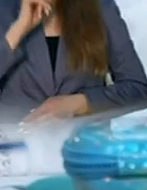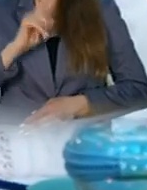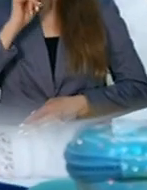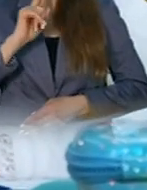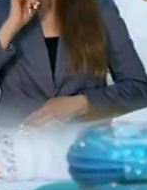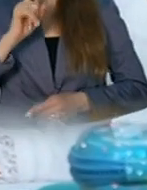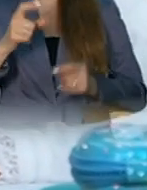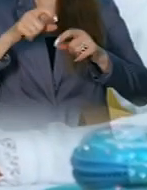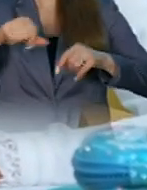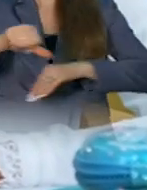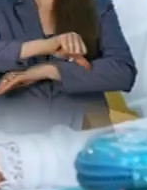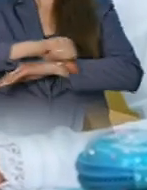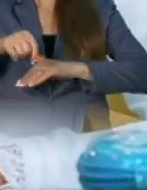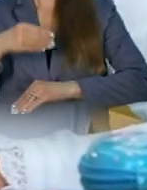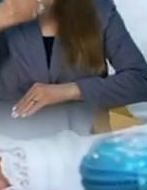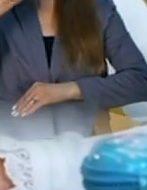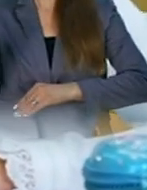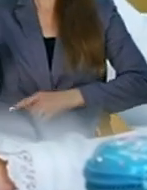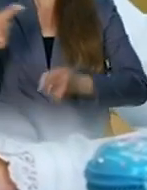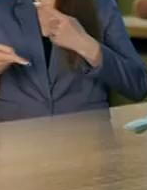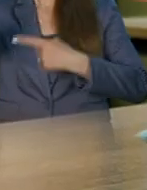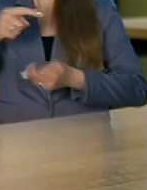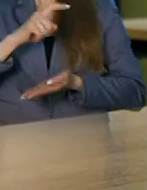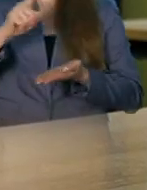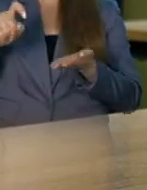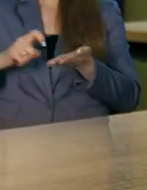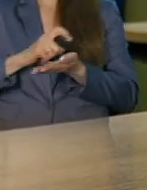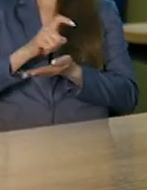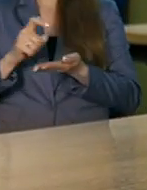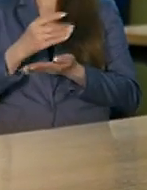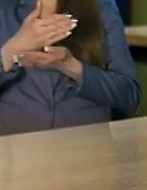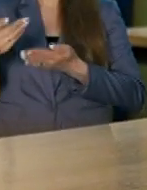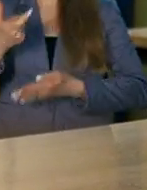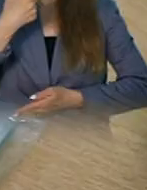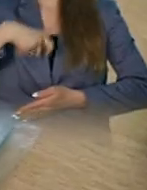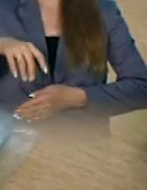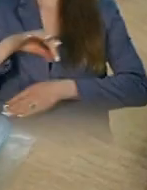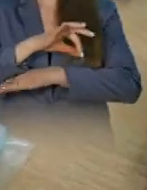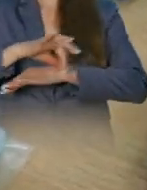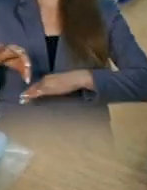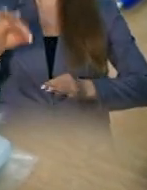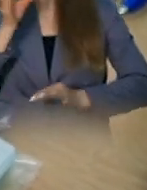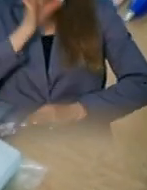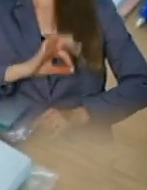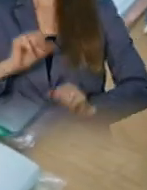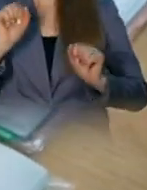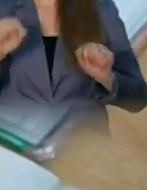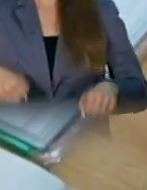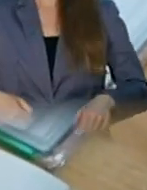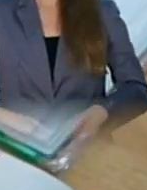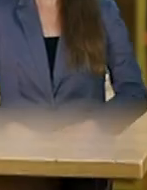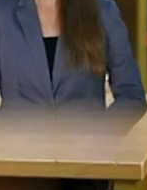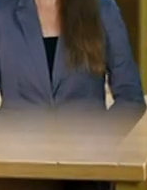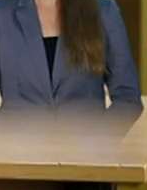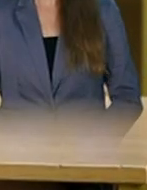керек. Егер сіз біреуге сызғыш берсеңіз, оны қайтадан қолданар алдында антисептикпен өңдеп алу